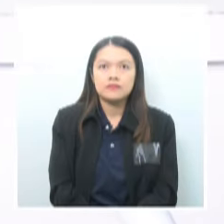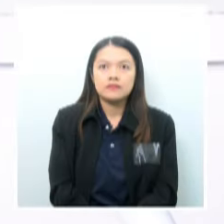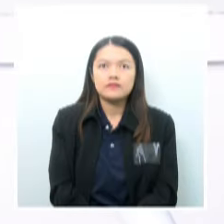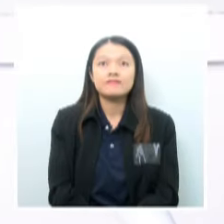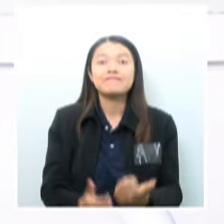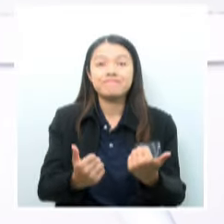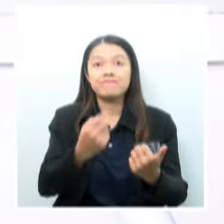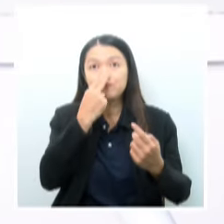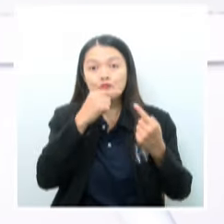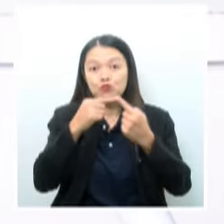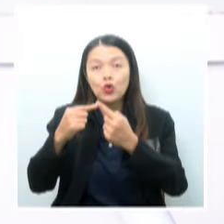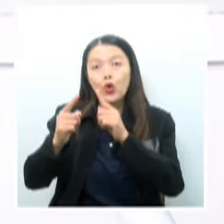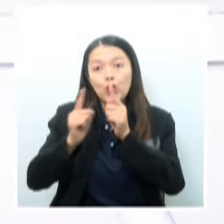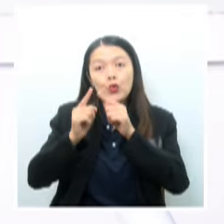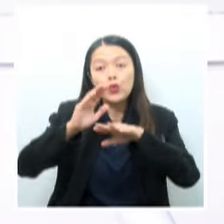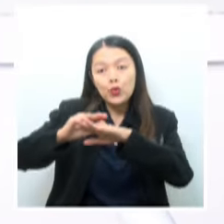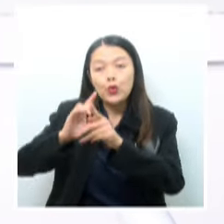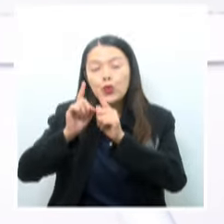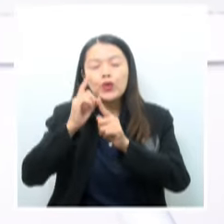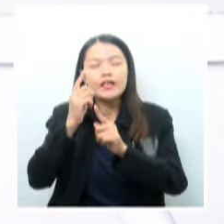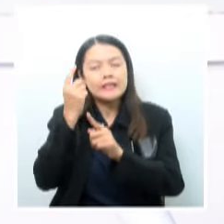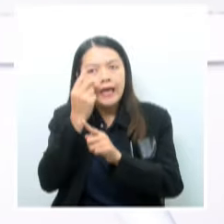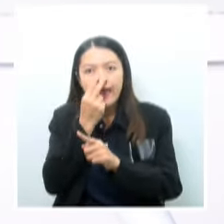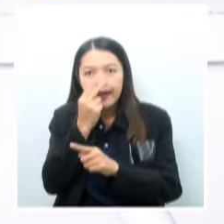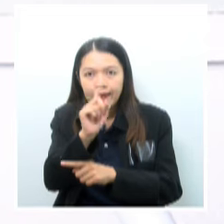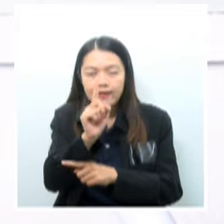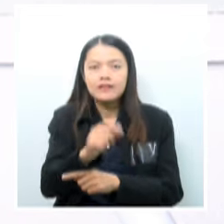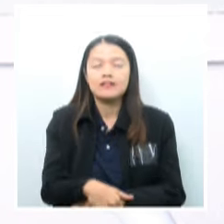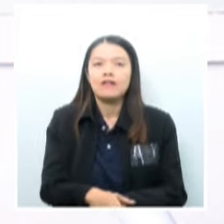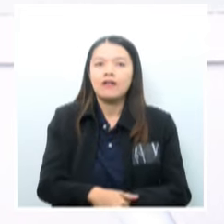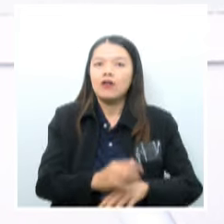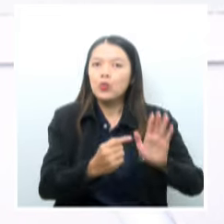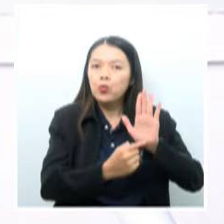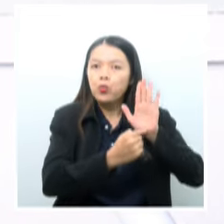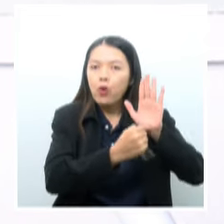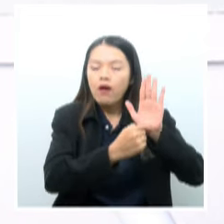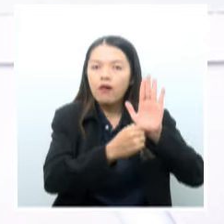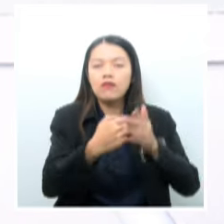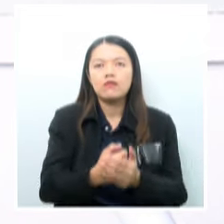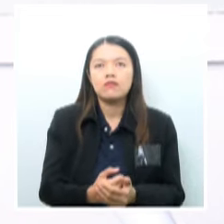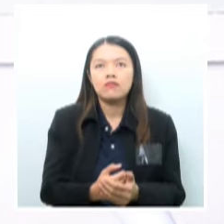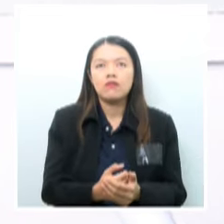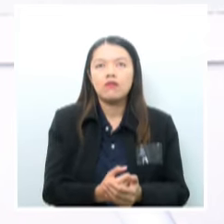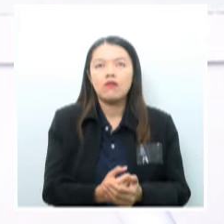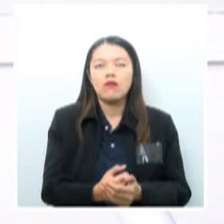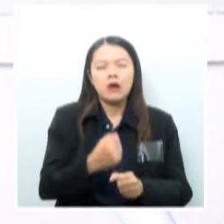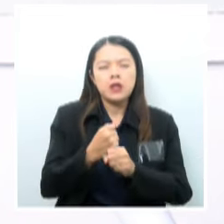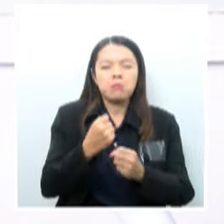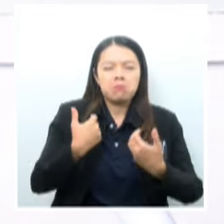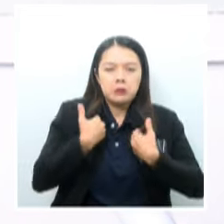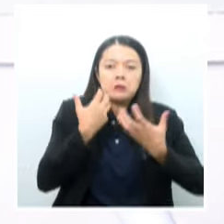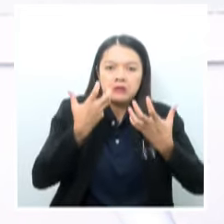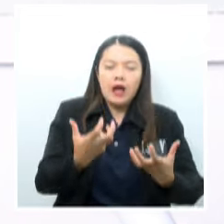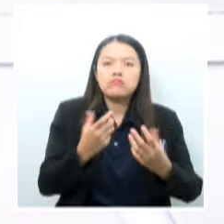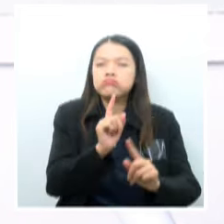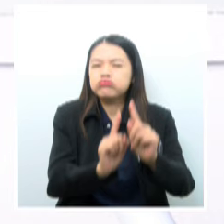นั่นก็คือช่วงชวนคิดชวนคุยนะคะที่ทำให้เราได้เห็นถึงโมเดลของการลดภาระในเรื่องของการ